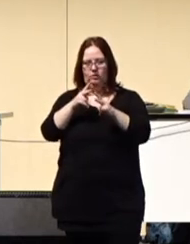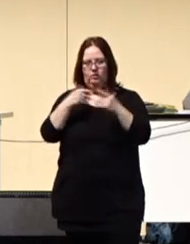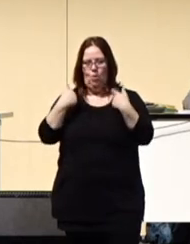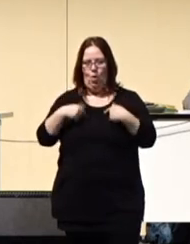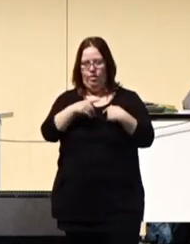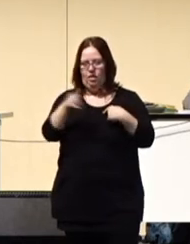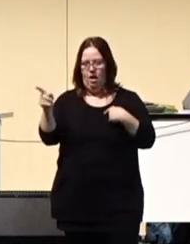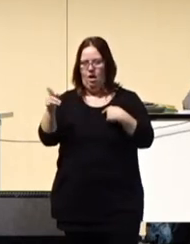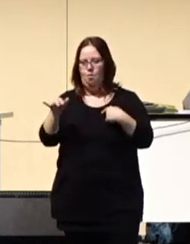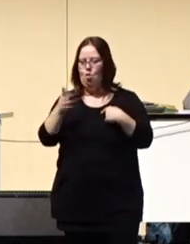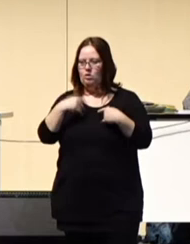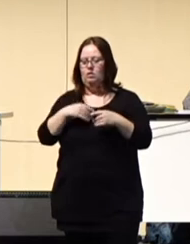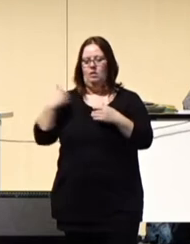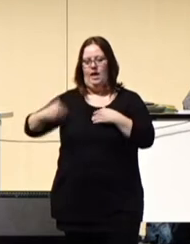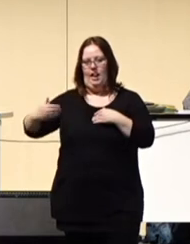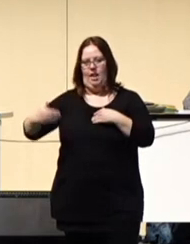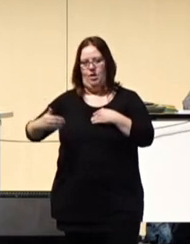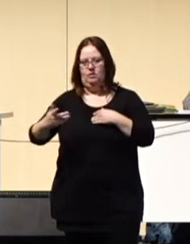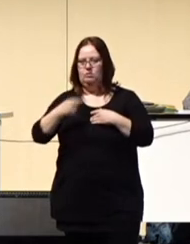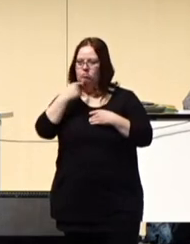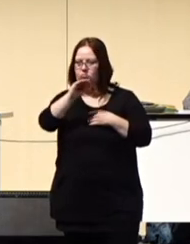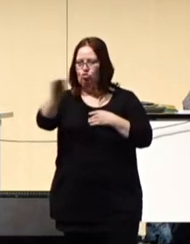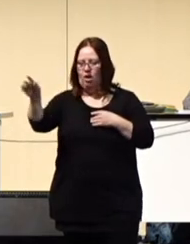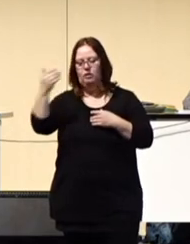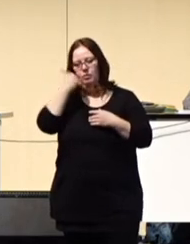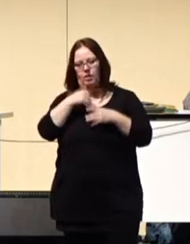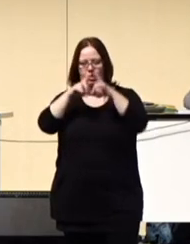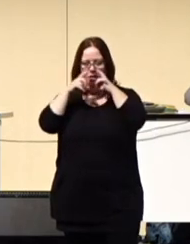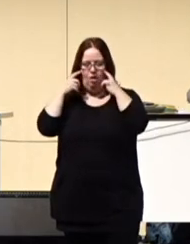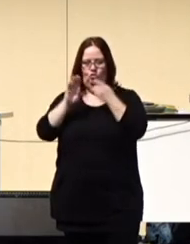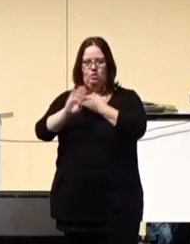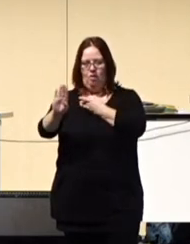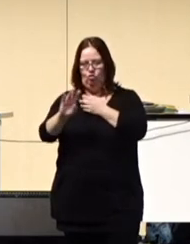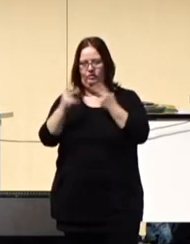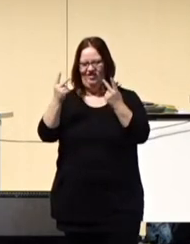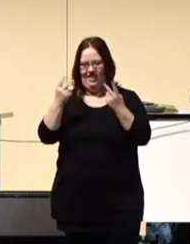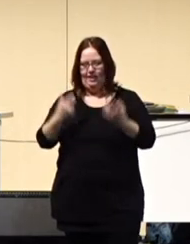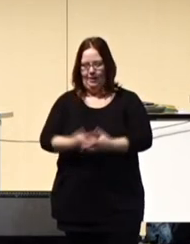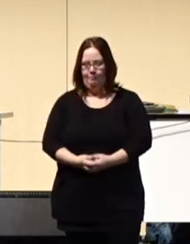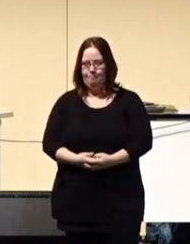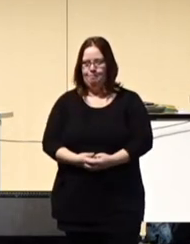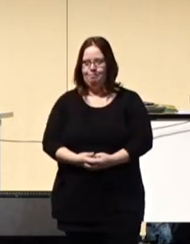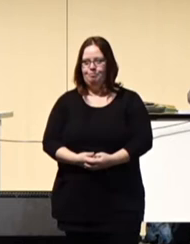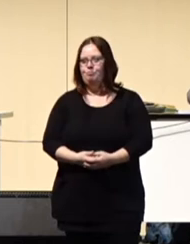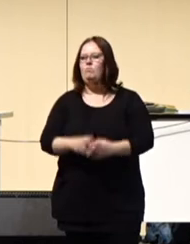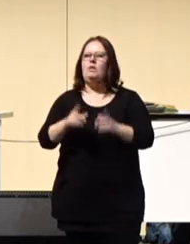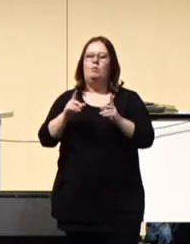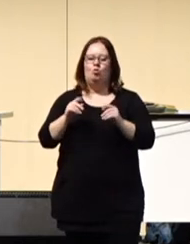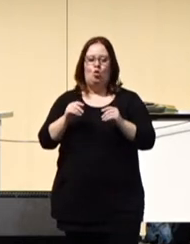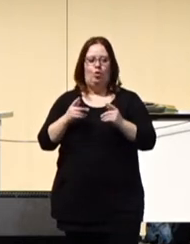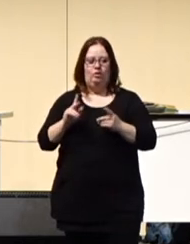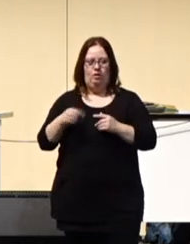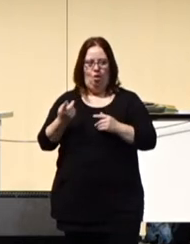mehrfach über die Lautsprecheranlage auf die Einhaltung der Vorgaben und Auflagen hingewirkt haben. Insofern durch